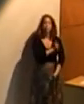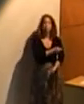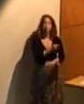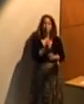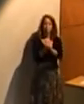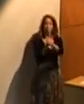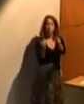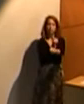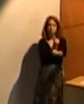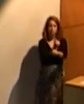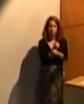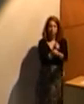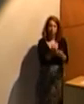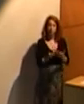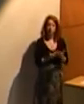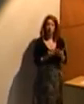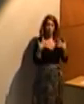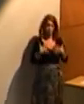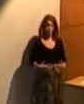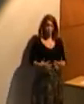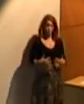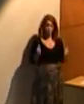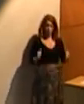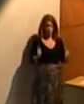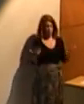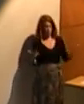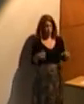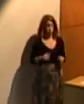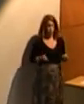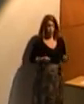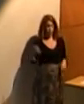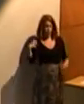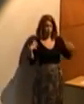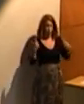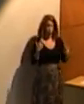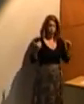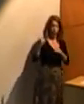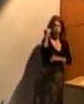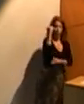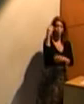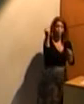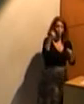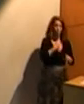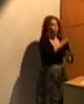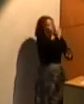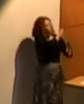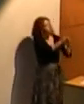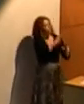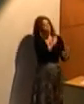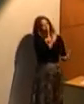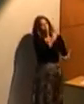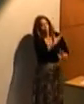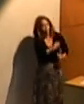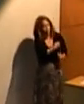est ce que finalement mon corps est une machine ajustable ou est ce que c'est quelque chose que je reçois donc c'est le rapport que l'on a avec le corps qui fait que finalement